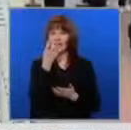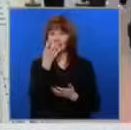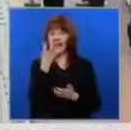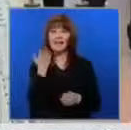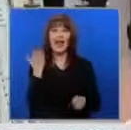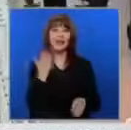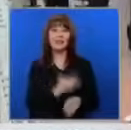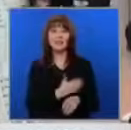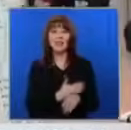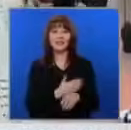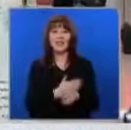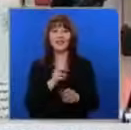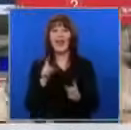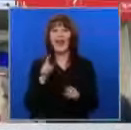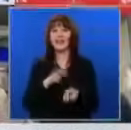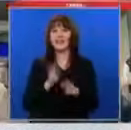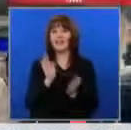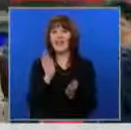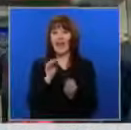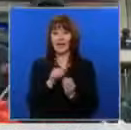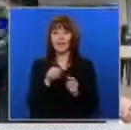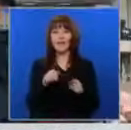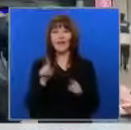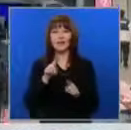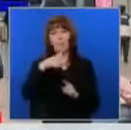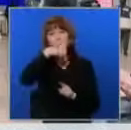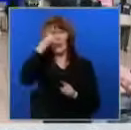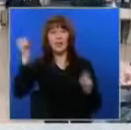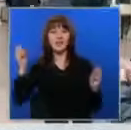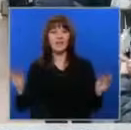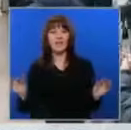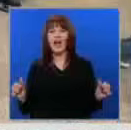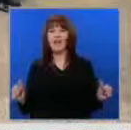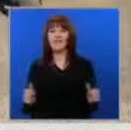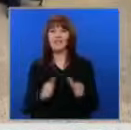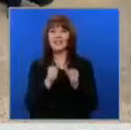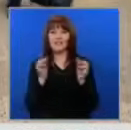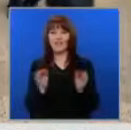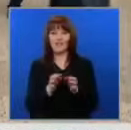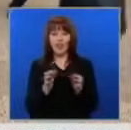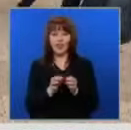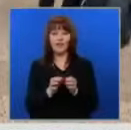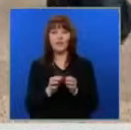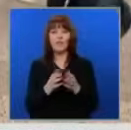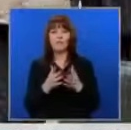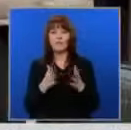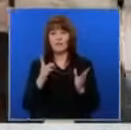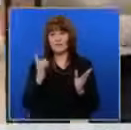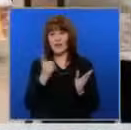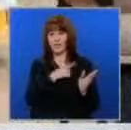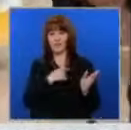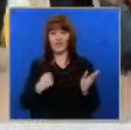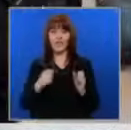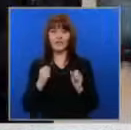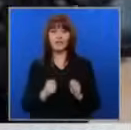дракон. Лунната нова година, наричана още пролетен фестивал, е семеен празник, съпътстван от огромна миграция на хора. Само в Китай се